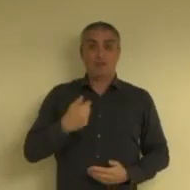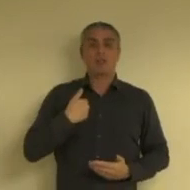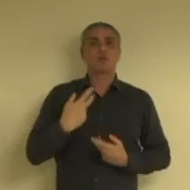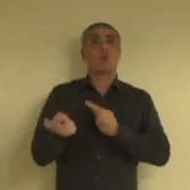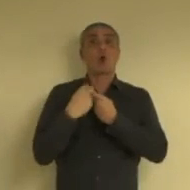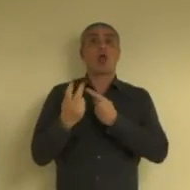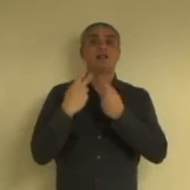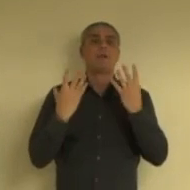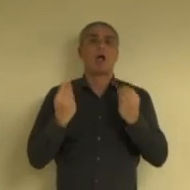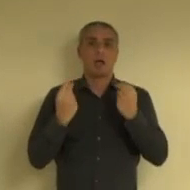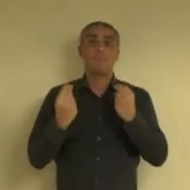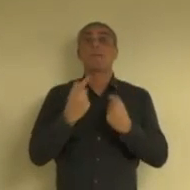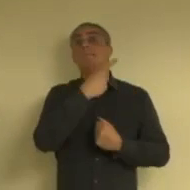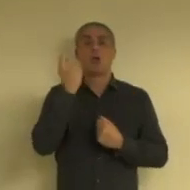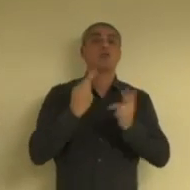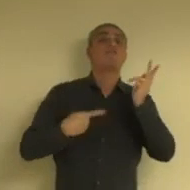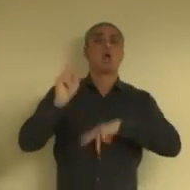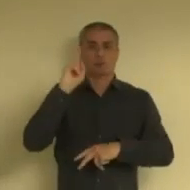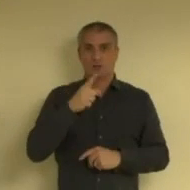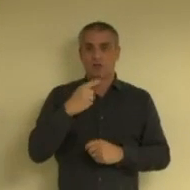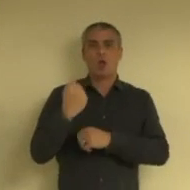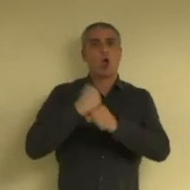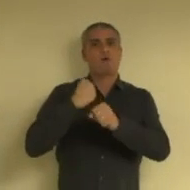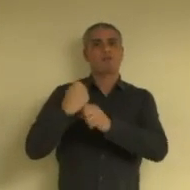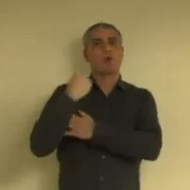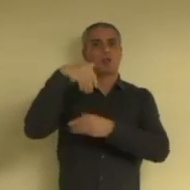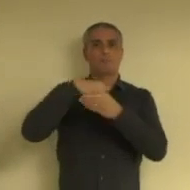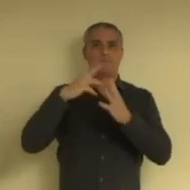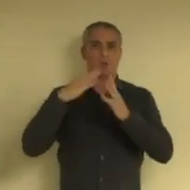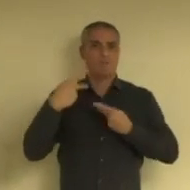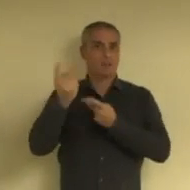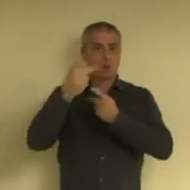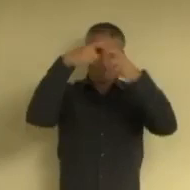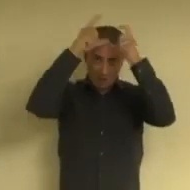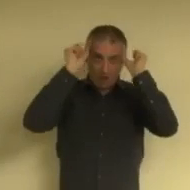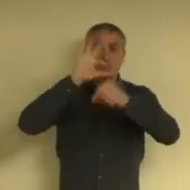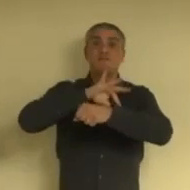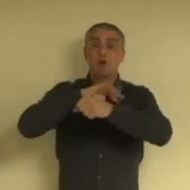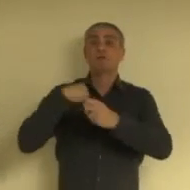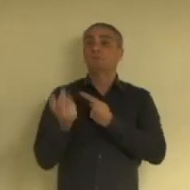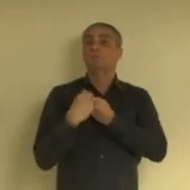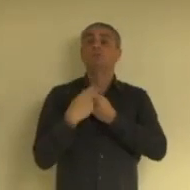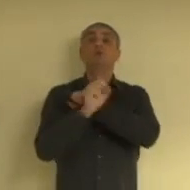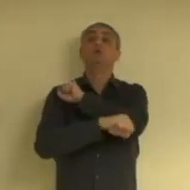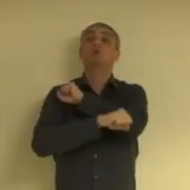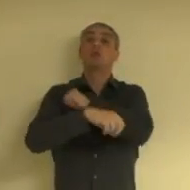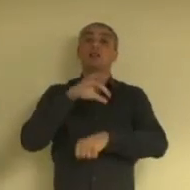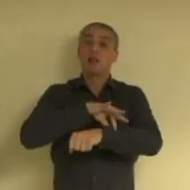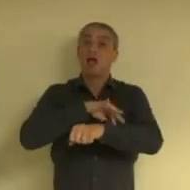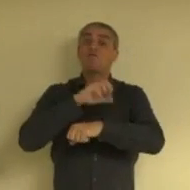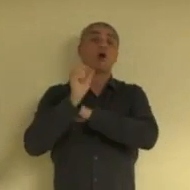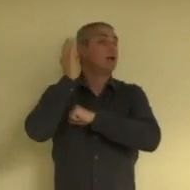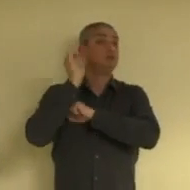אנחנו קולטים עוד הרבה מאוד, עוד מאות ויותר מזה, כוח אדם בבתי החולים, אחיות ורופאים, אנחנו קולטים את הסטודנטים לרפואה,